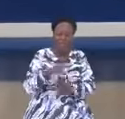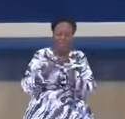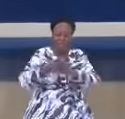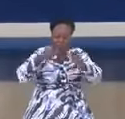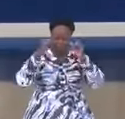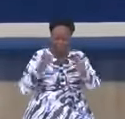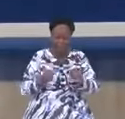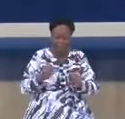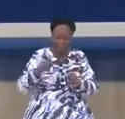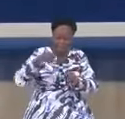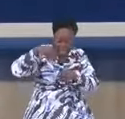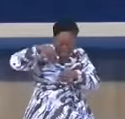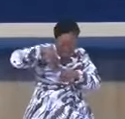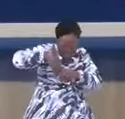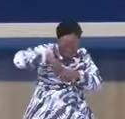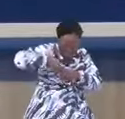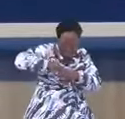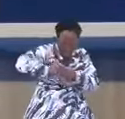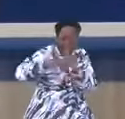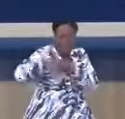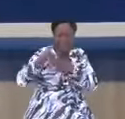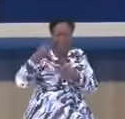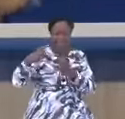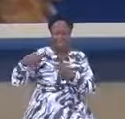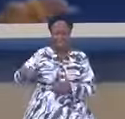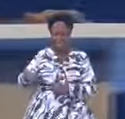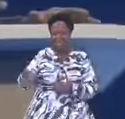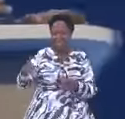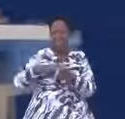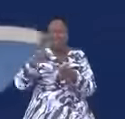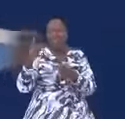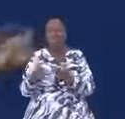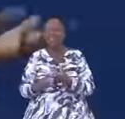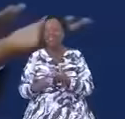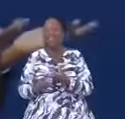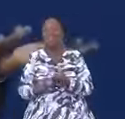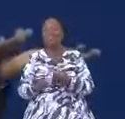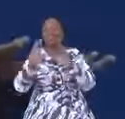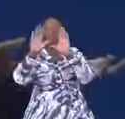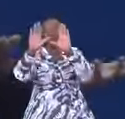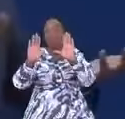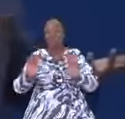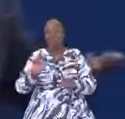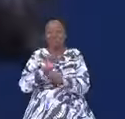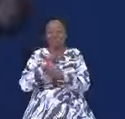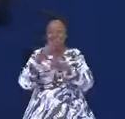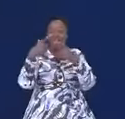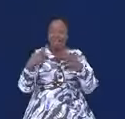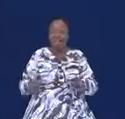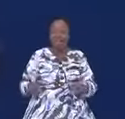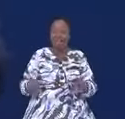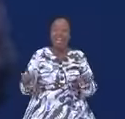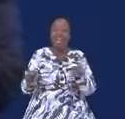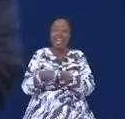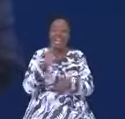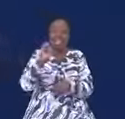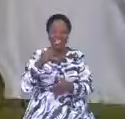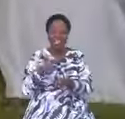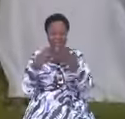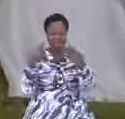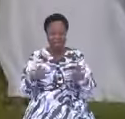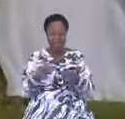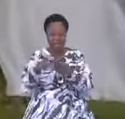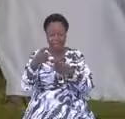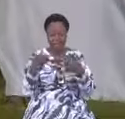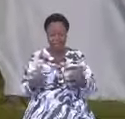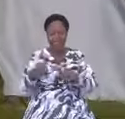alors le miracle a eu lieu comme ça va t'arriver ce soir et tous les gris